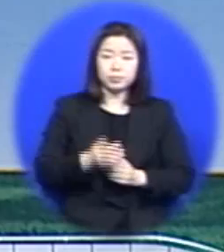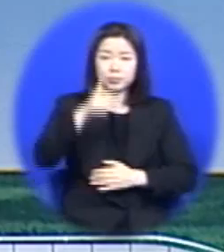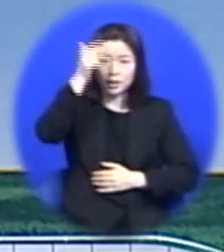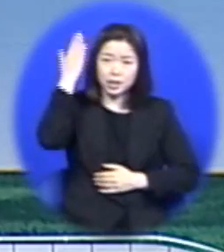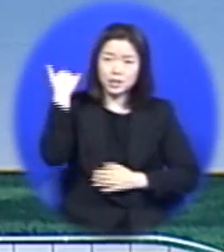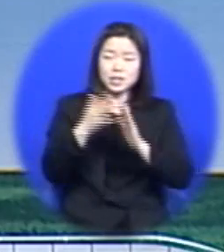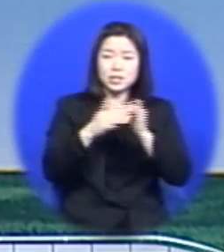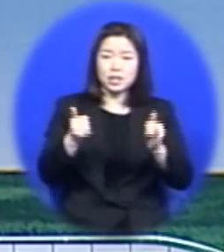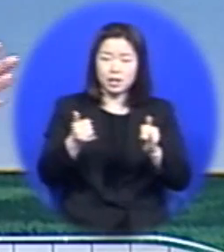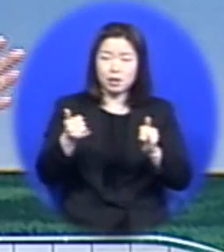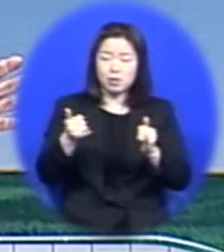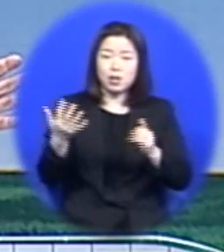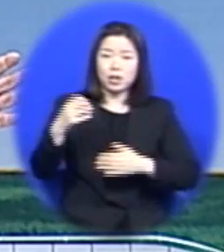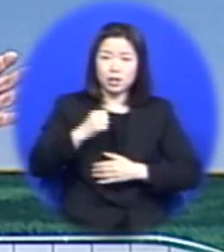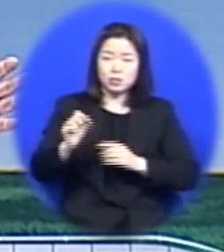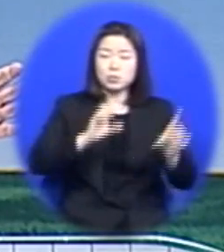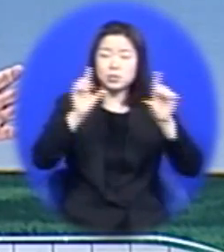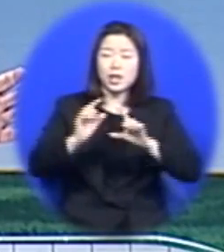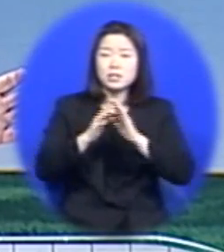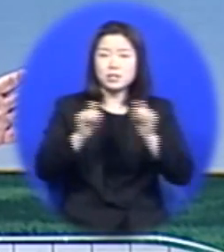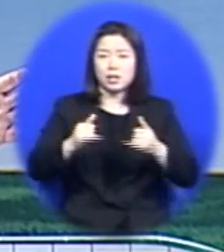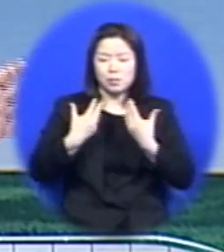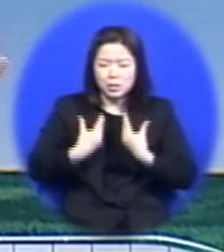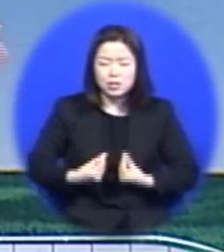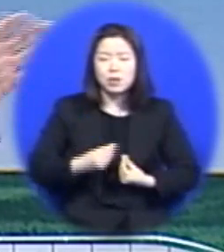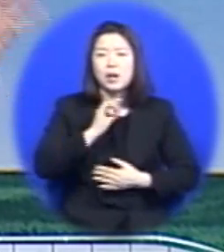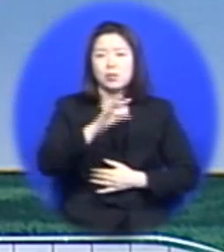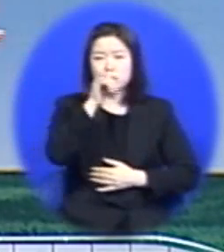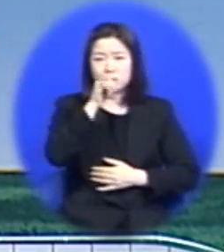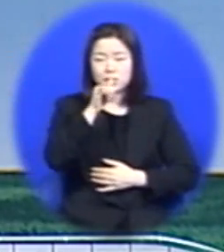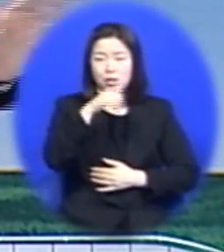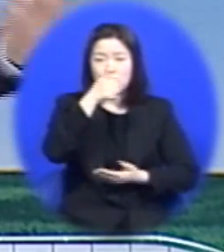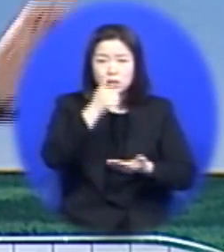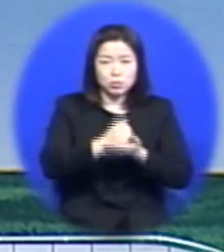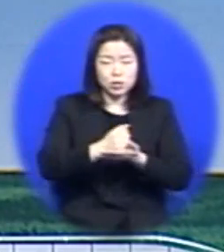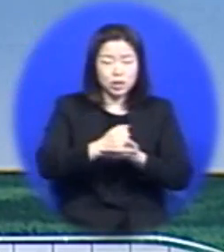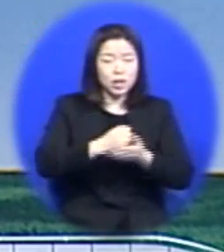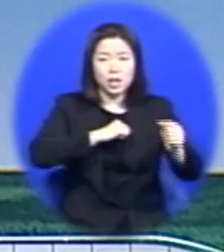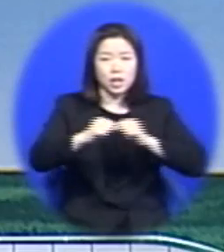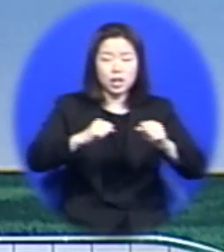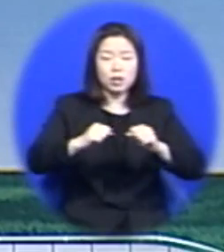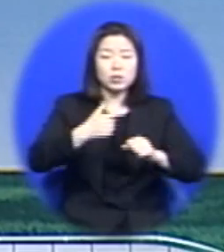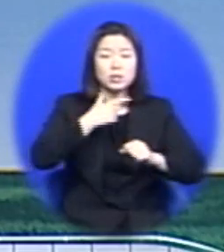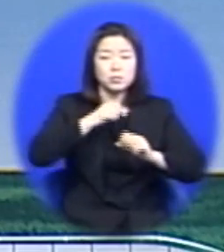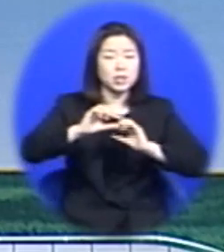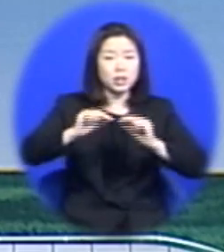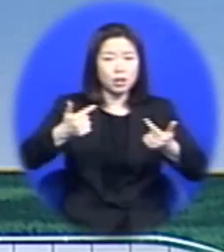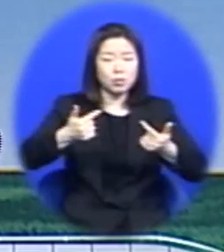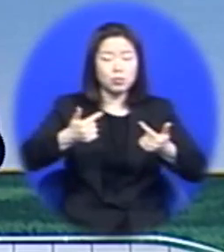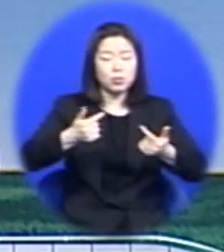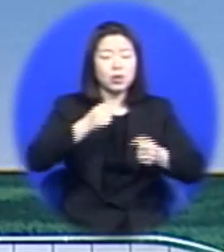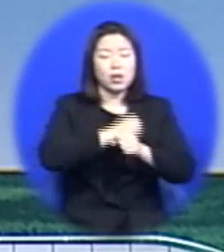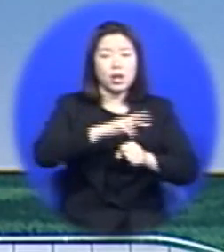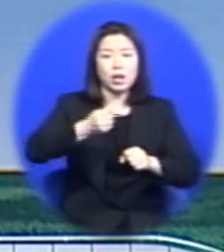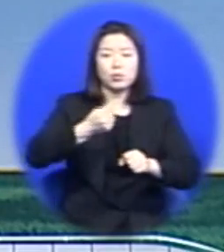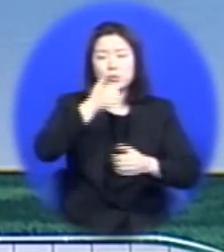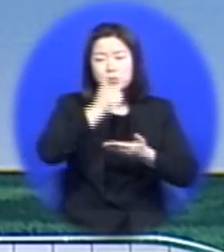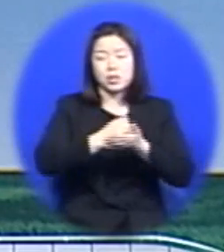옛사람으로 사는 사람은 절망입니다. 죄 안 짓고 싶어서 안 지을 수 없습니다.